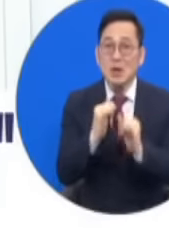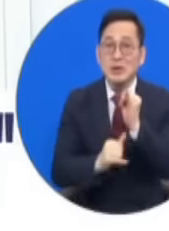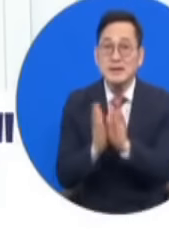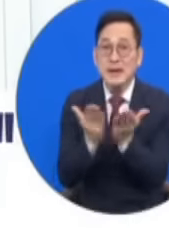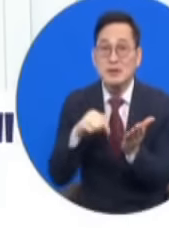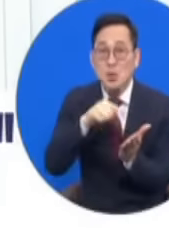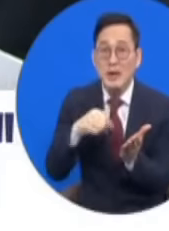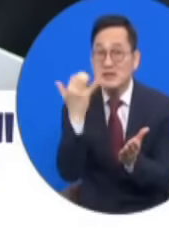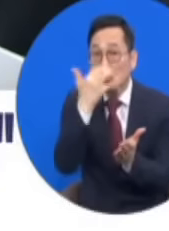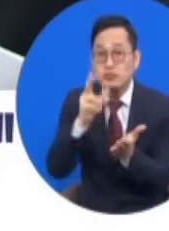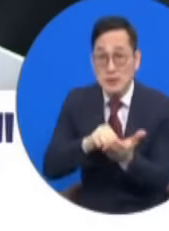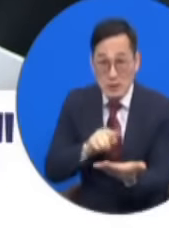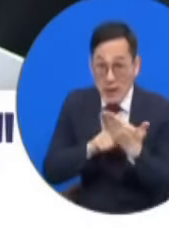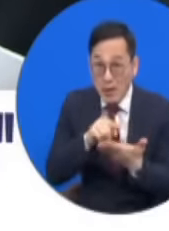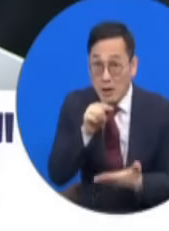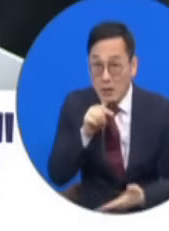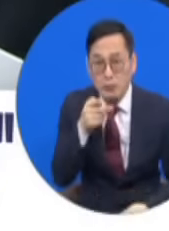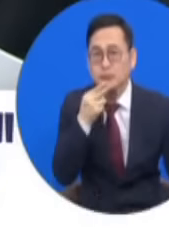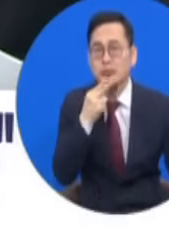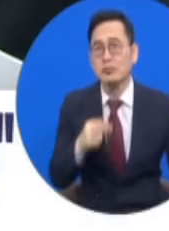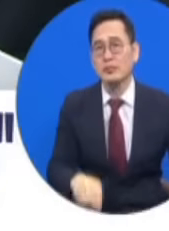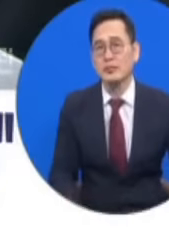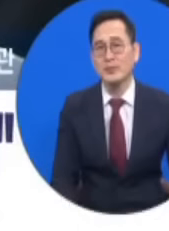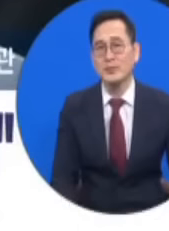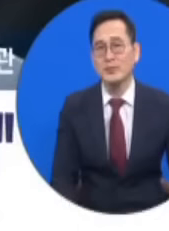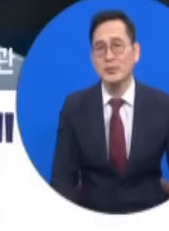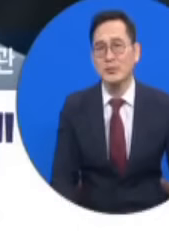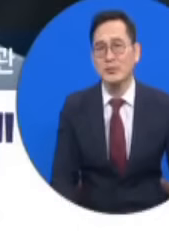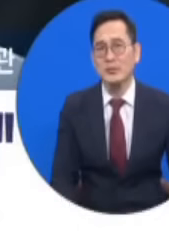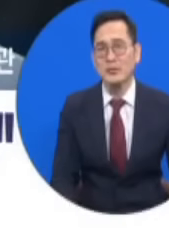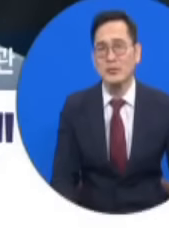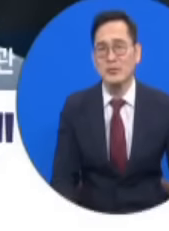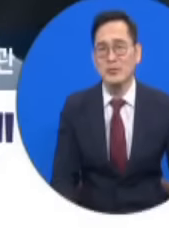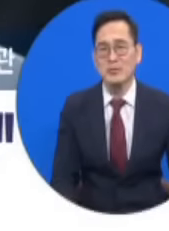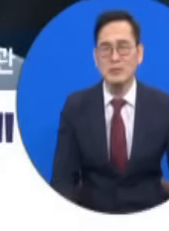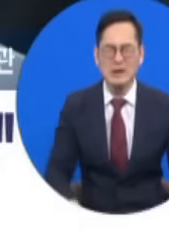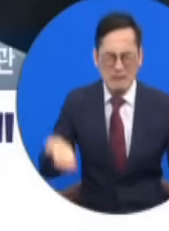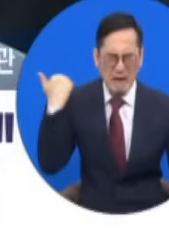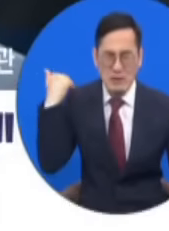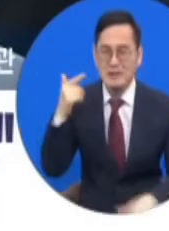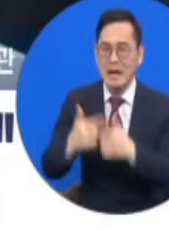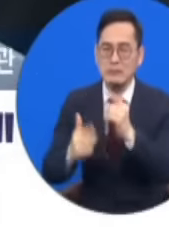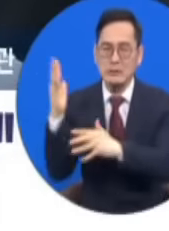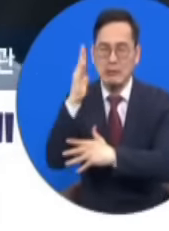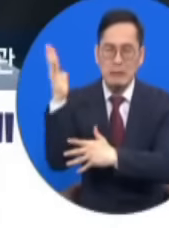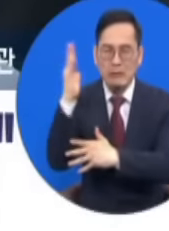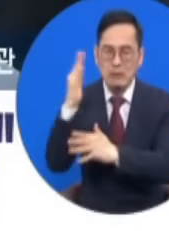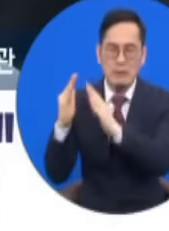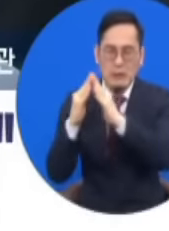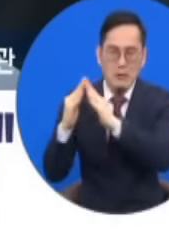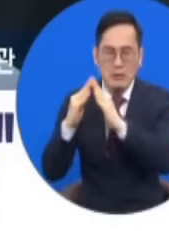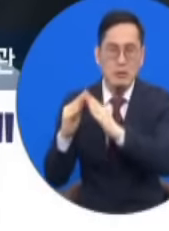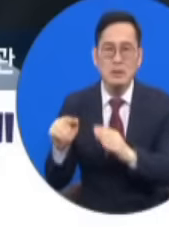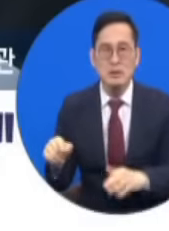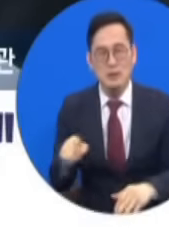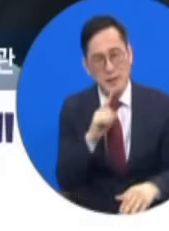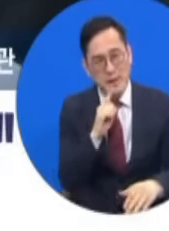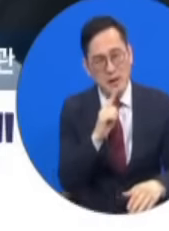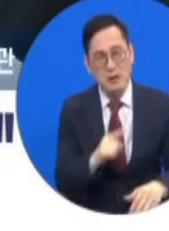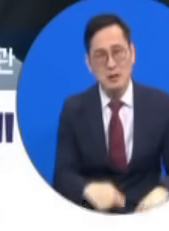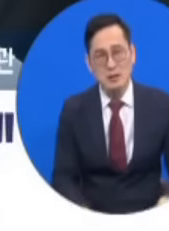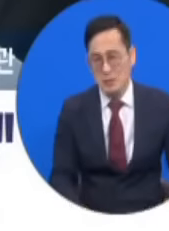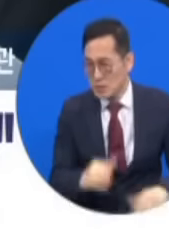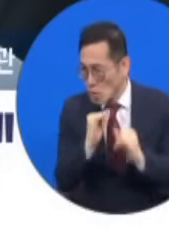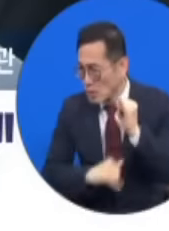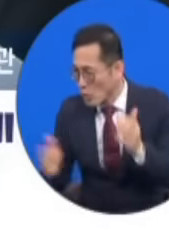있나요? 아님 그리고 뭐 몇백 년 전 이야기를 나무가 흔들렸다는 이야기를 어떻게 해요? 무슨 자료가 있습니까? 예. 그냥 뭐 약간 근거 없이 막 그냥